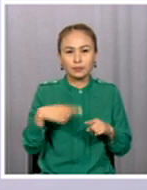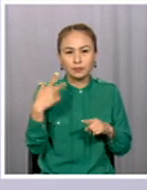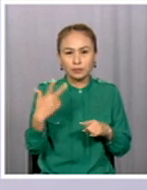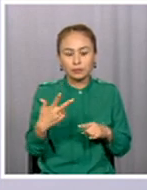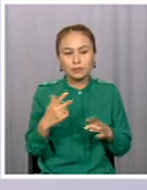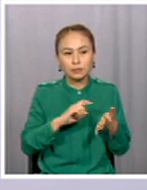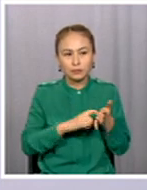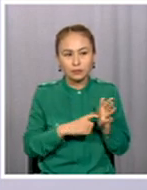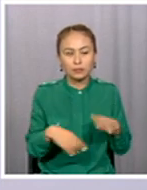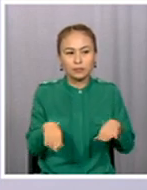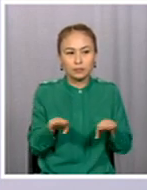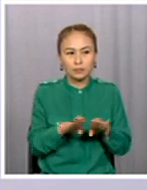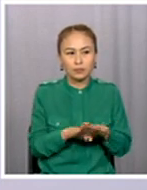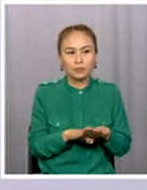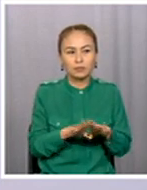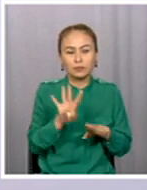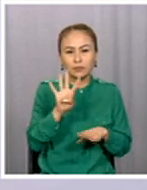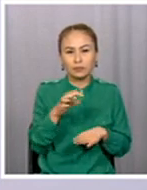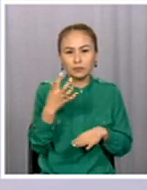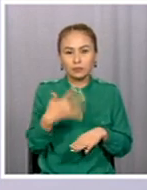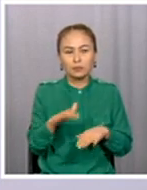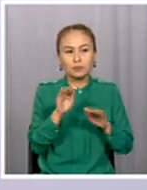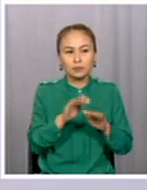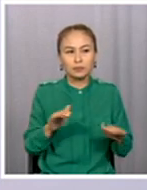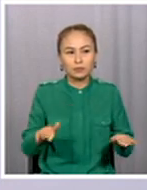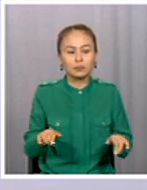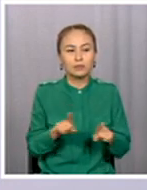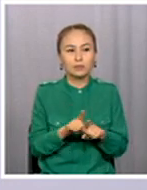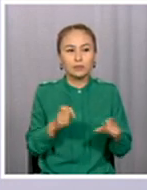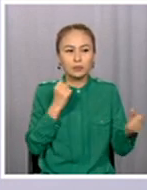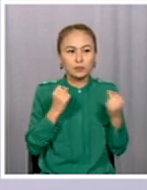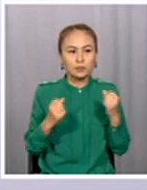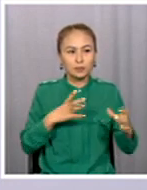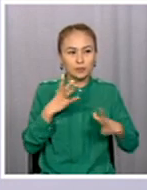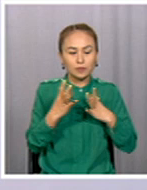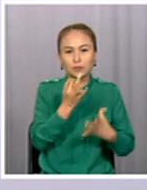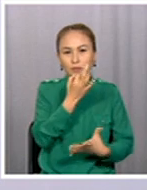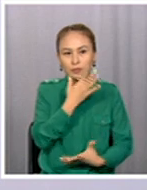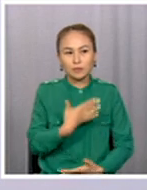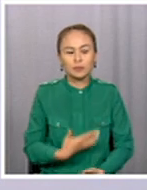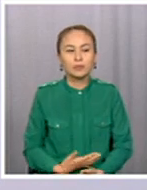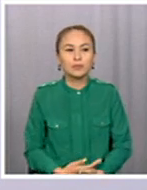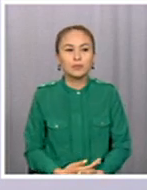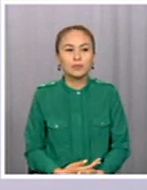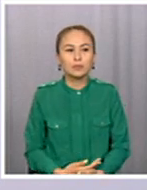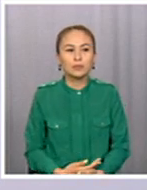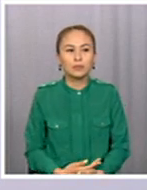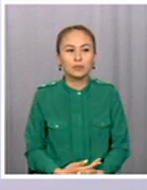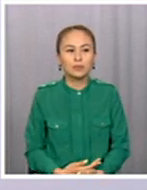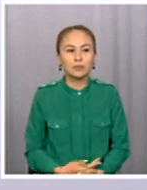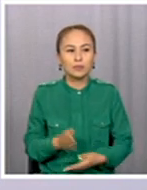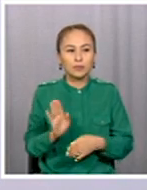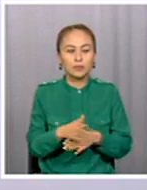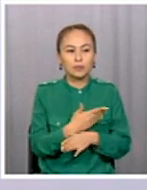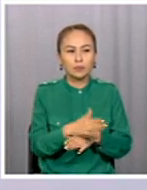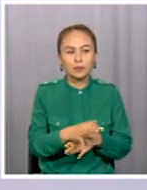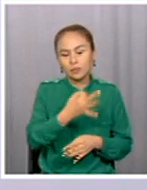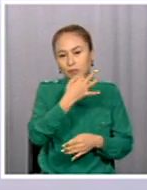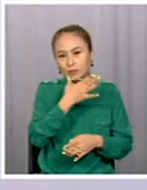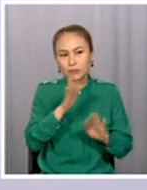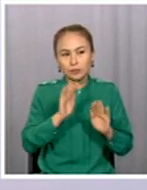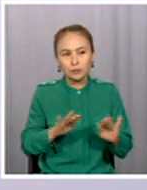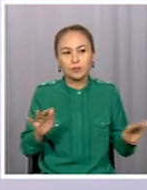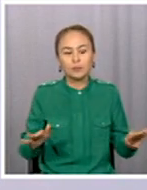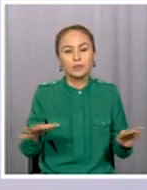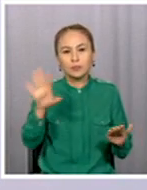көбейтеміз, сонда 450 адам спорттық жаттығуларды ұнатады екен. Енді келесі, серуендеуді ұнататын балалар.